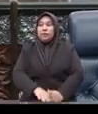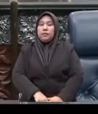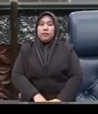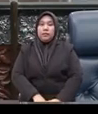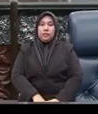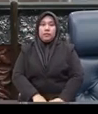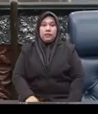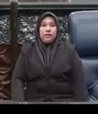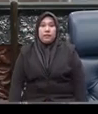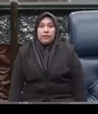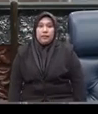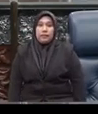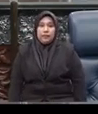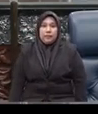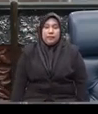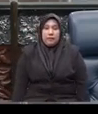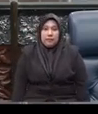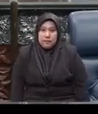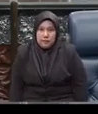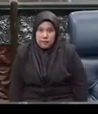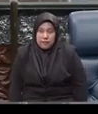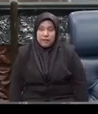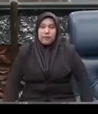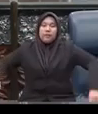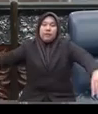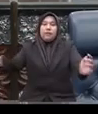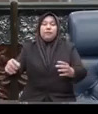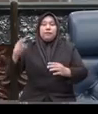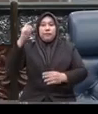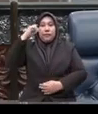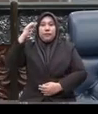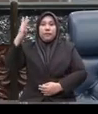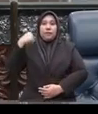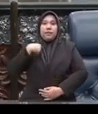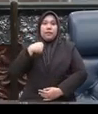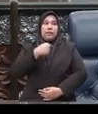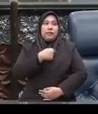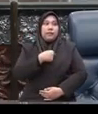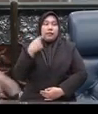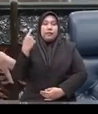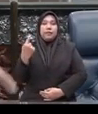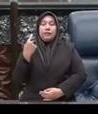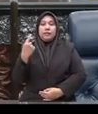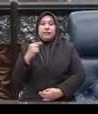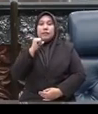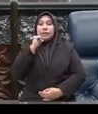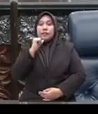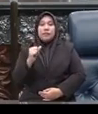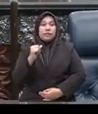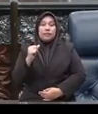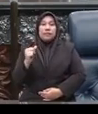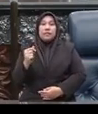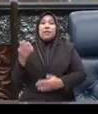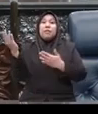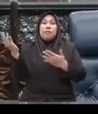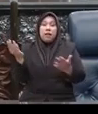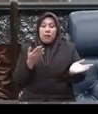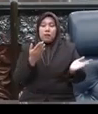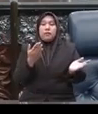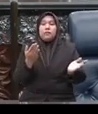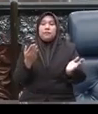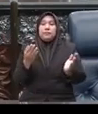pendapat kita bahwa ini adalah merupakan sesuatu yang sepatunya tidak langsung dibawa ke makam